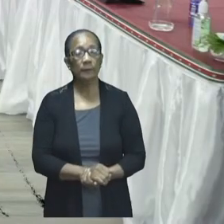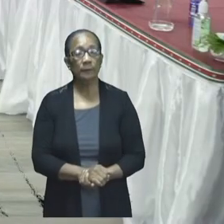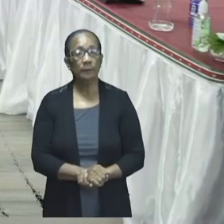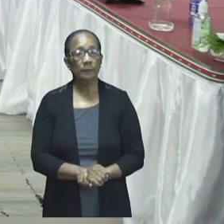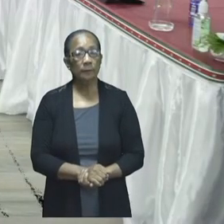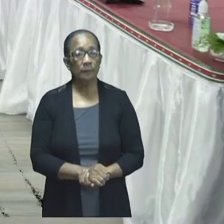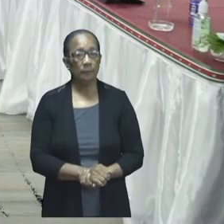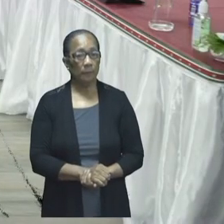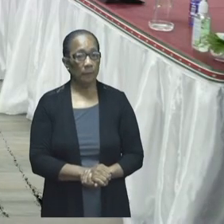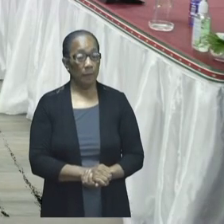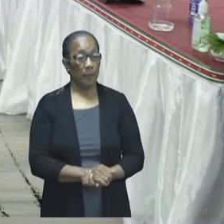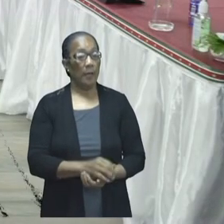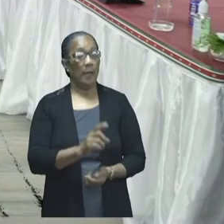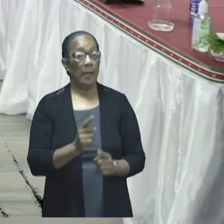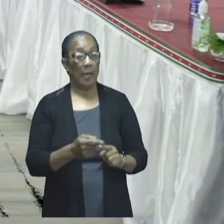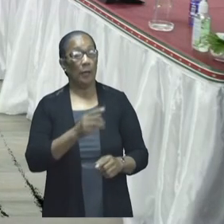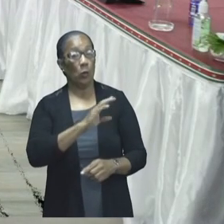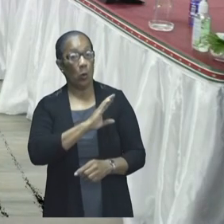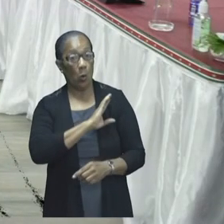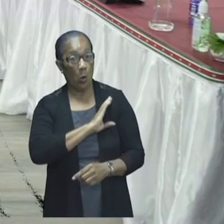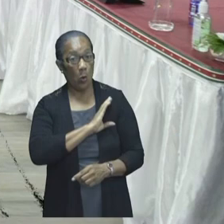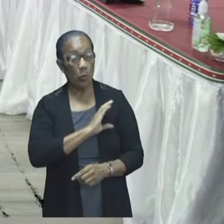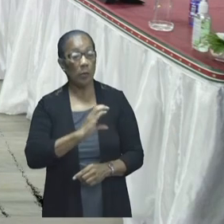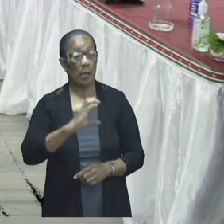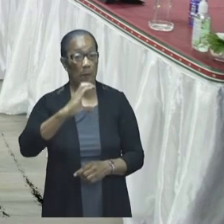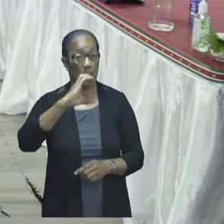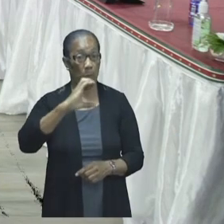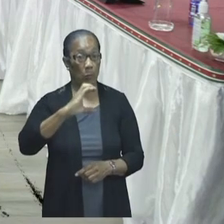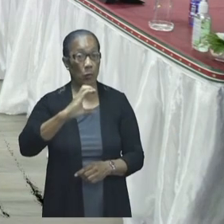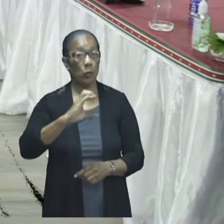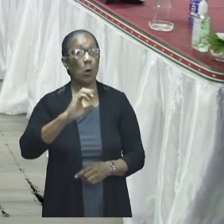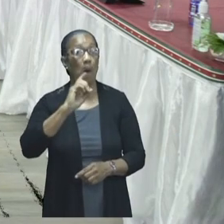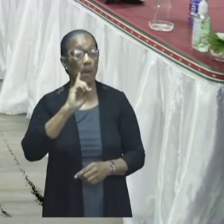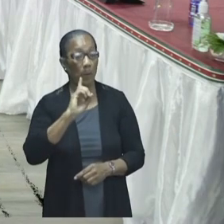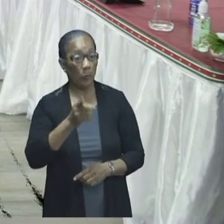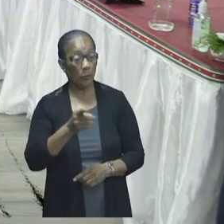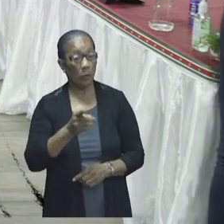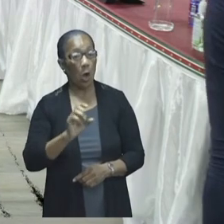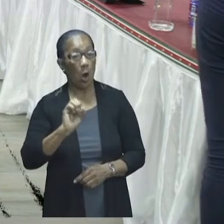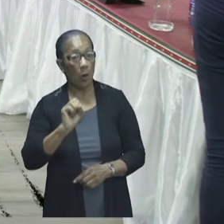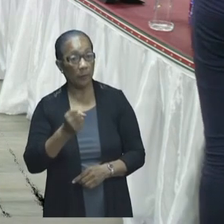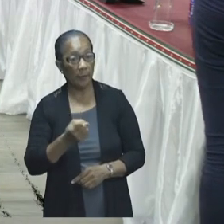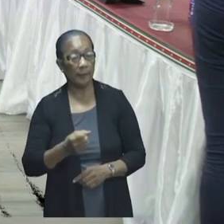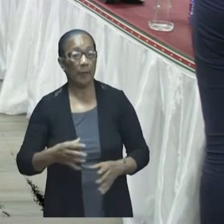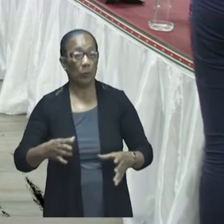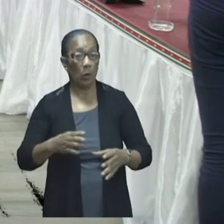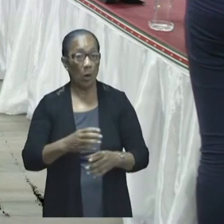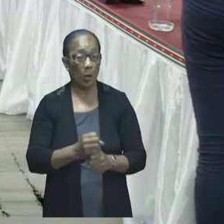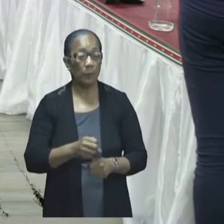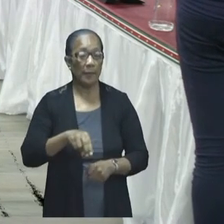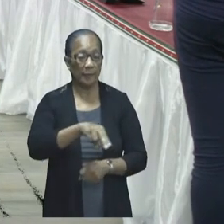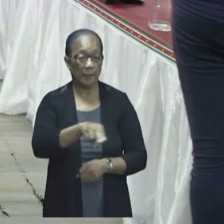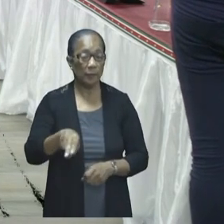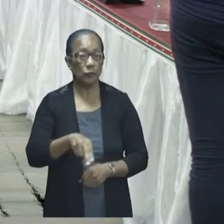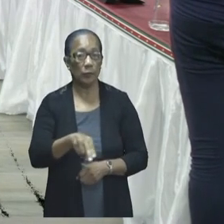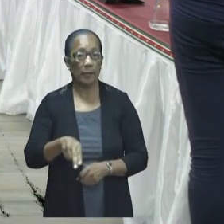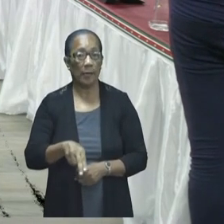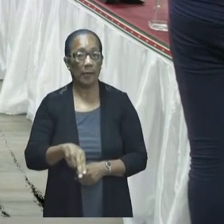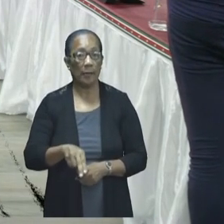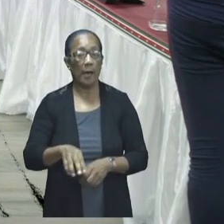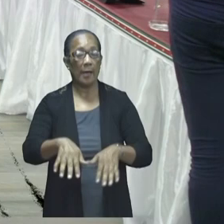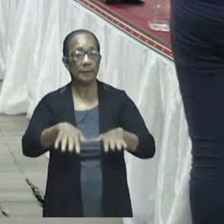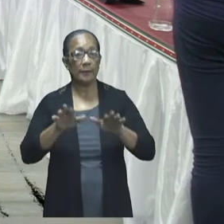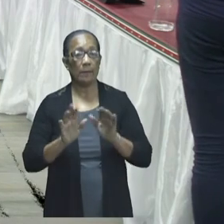en natuurlijk zou dit boekwerk een compleet zijn zonder om de bijdrage maar onze nationale assemblee